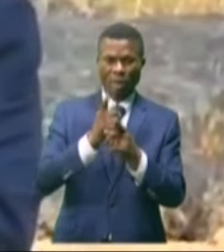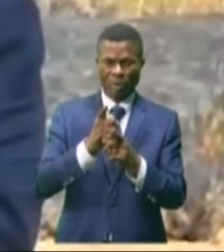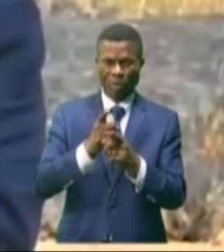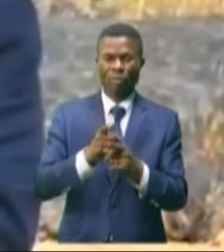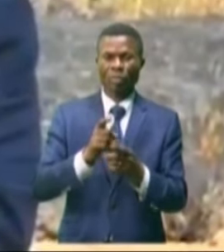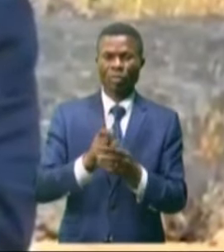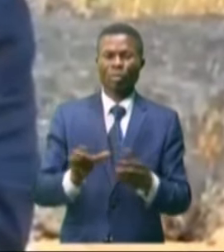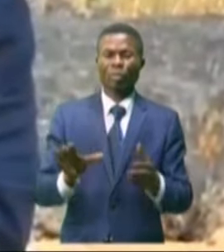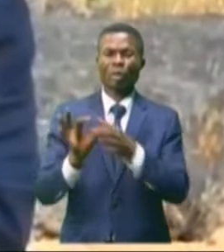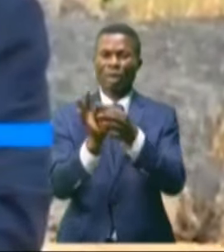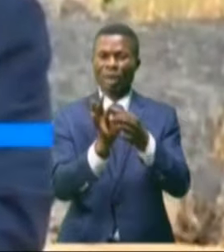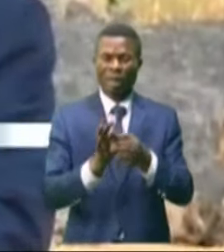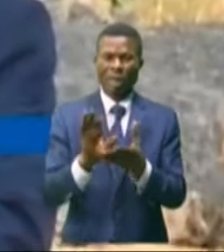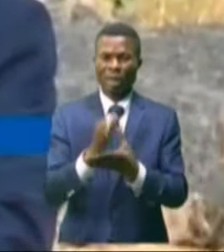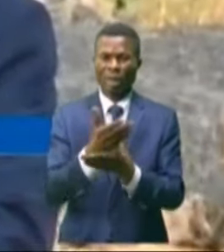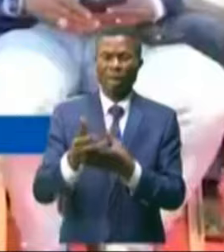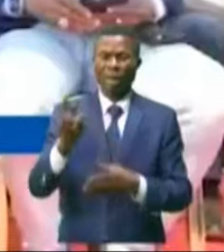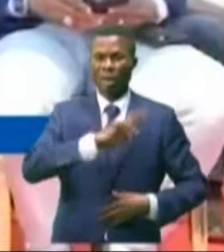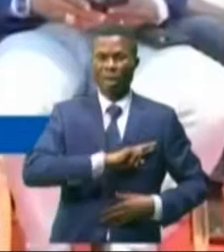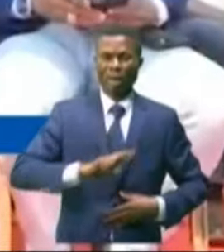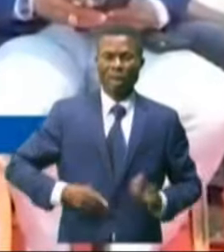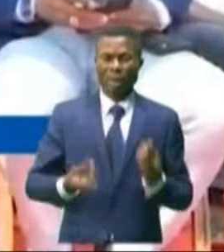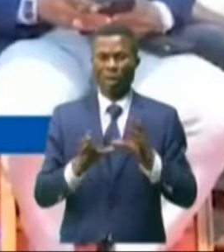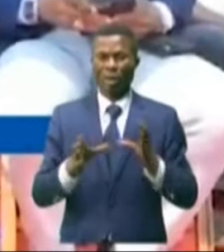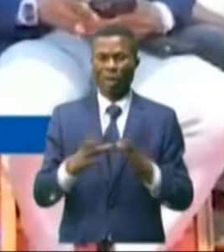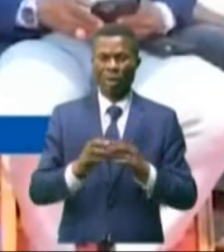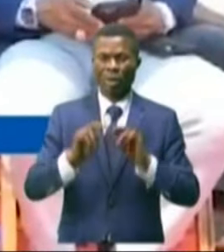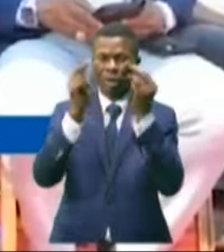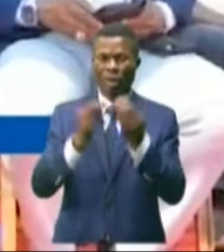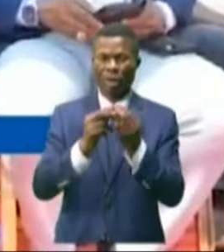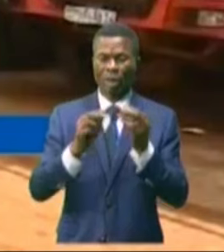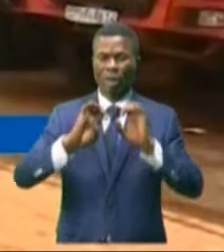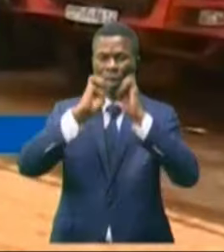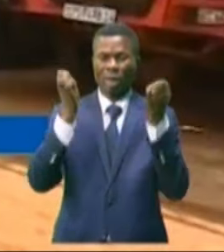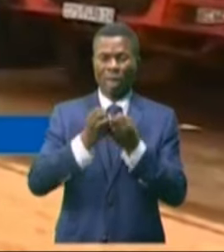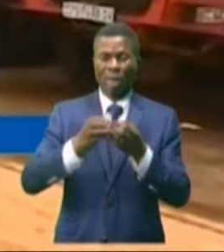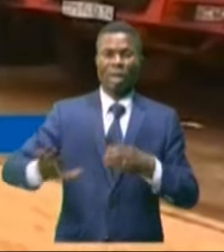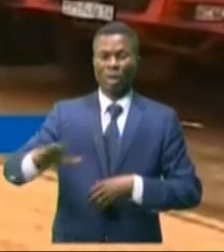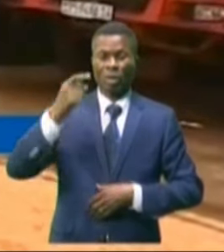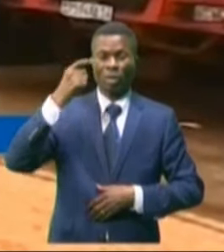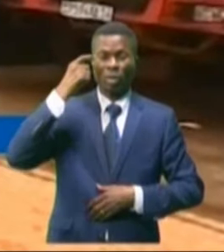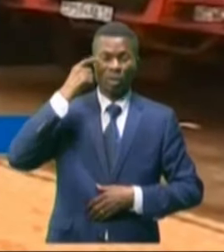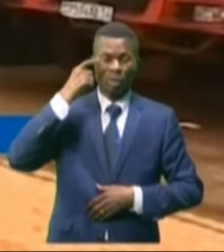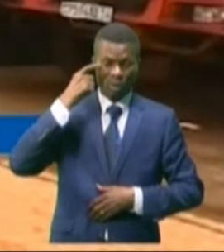de collaboration entre la RDC et le groupe des entreprises chinoises qui